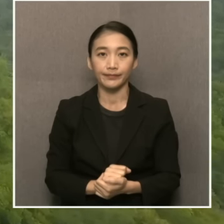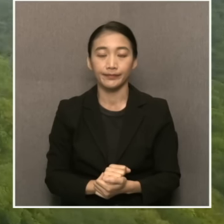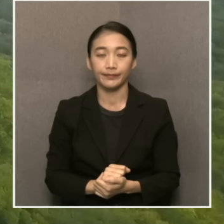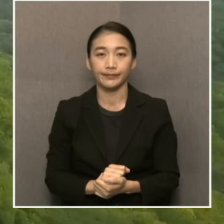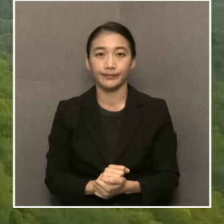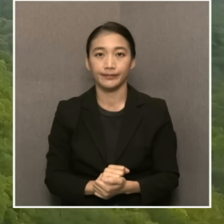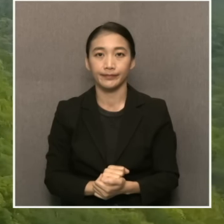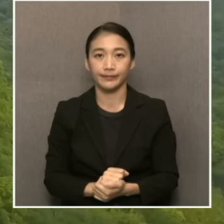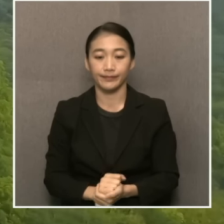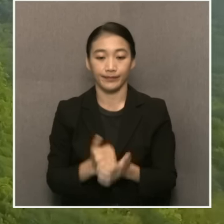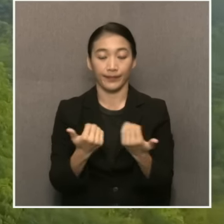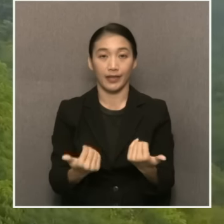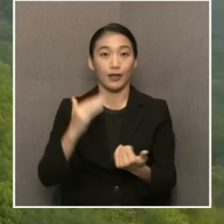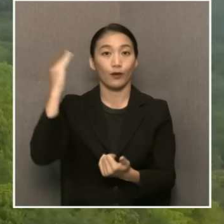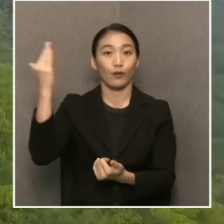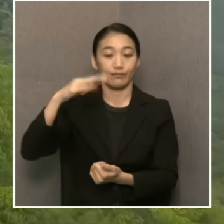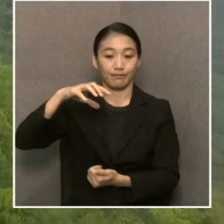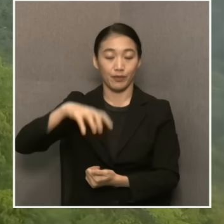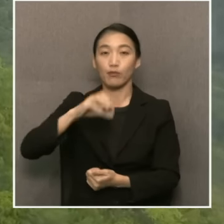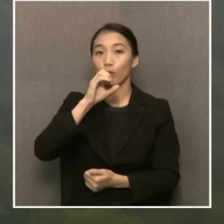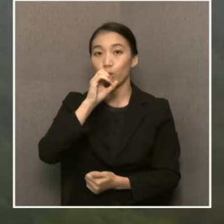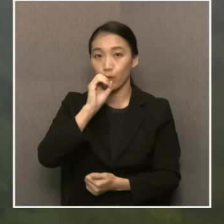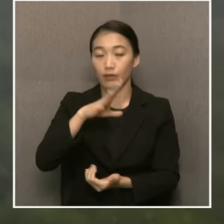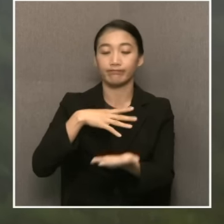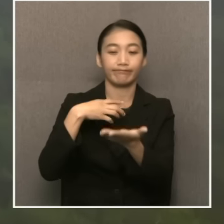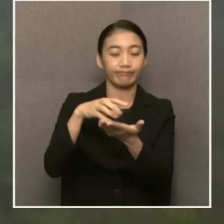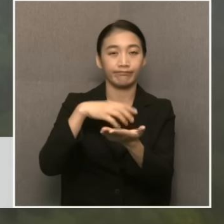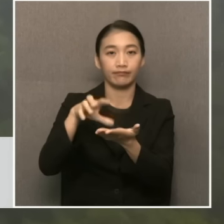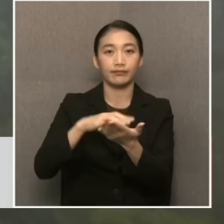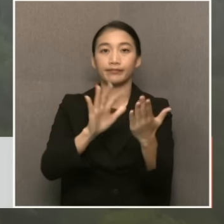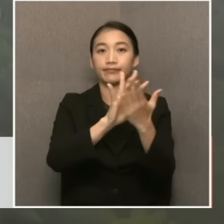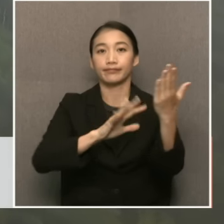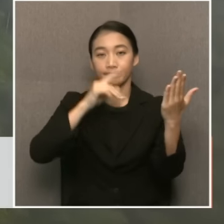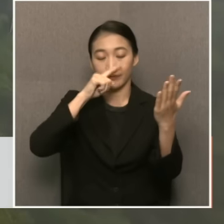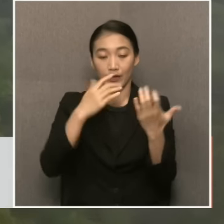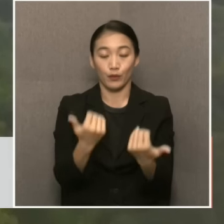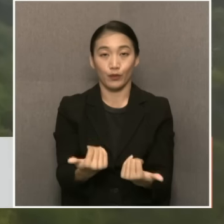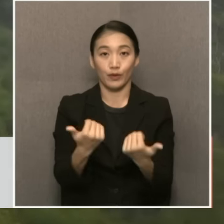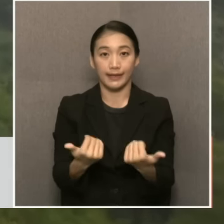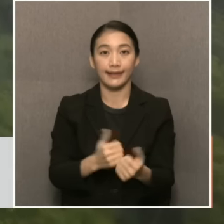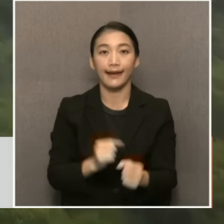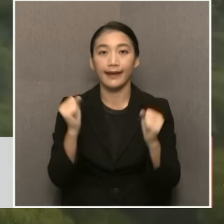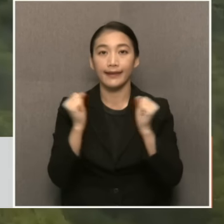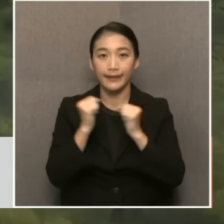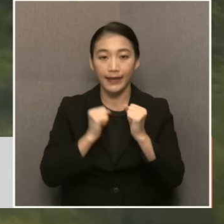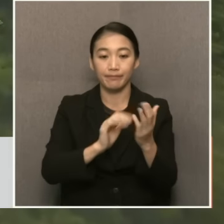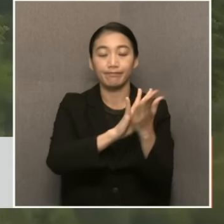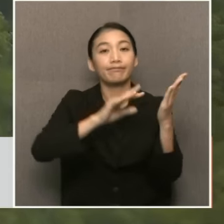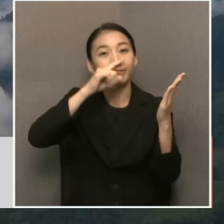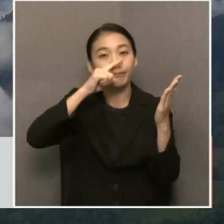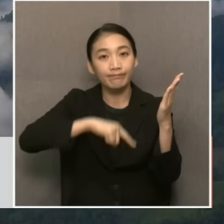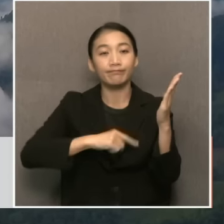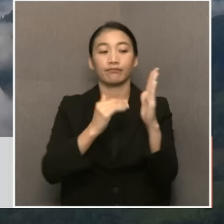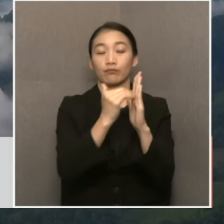โดยกรมอุตุนิยมวิทยารายงานลักษณะอากาศประเทศไทยประจำวันนี้มวลอากาศเย็นที่ปกคลุมประเทศไทยตอนบนและทะเล